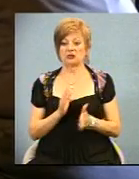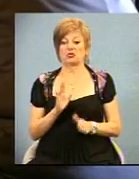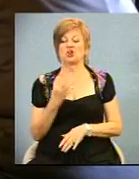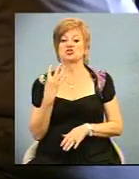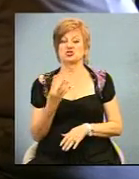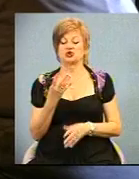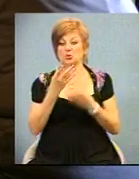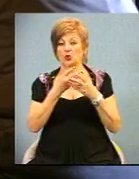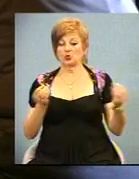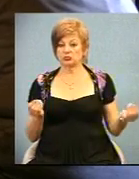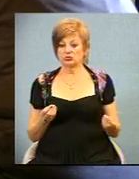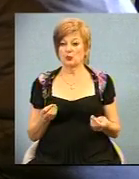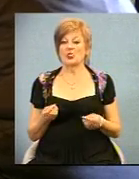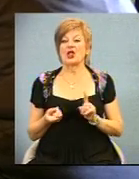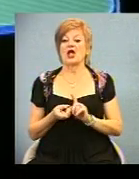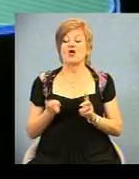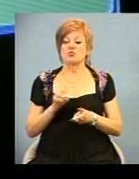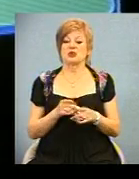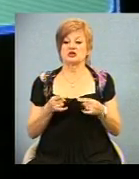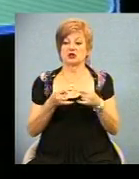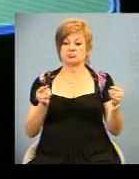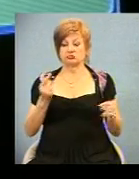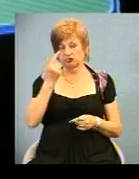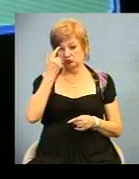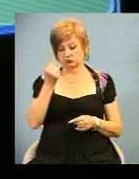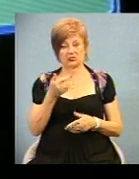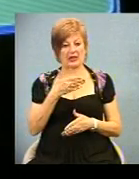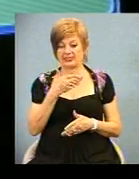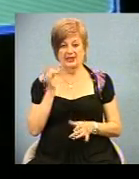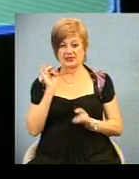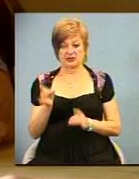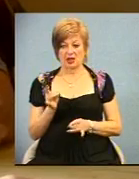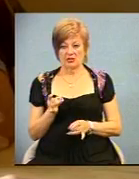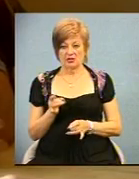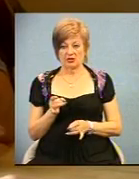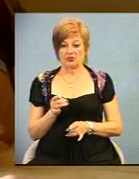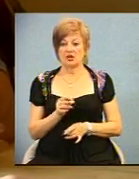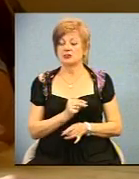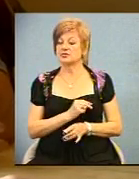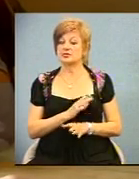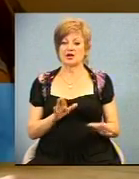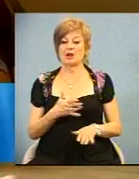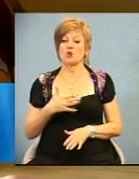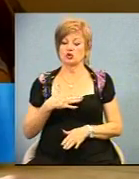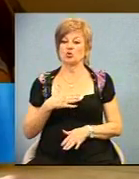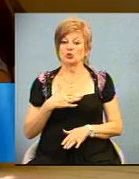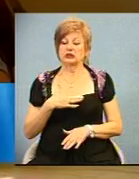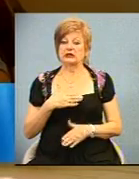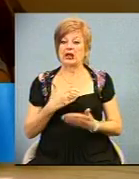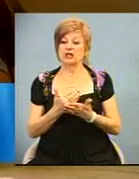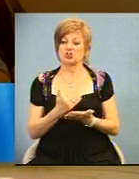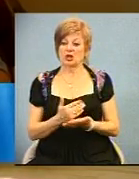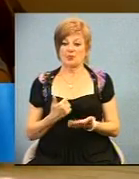та й ті центральні. Замість блакитного екрану – повідомлення про відсутність сигналу. Не працюють наші канали, що